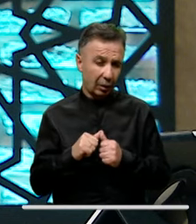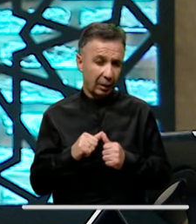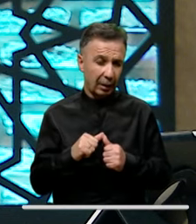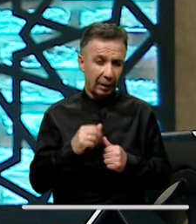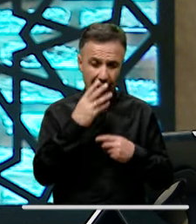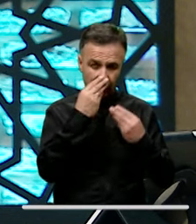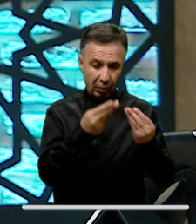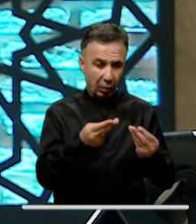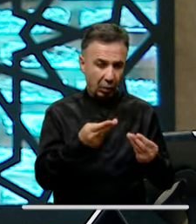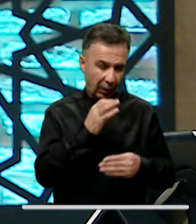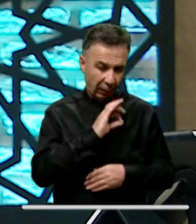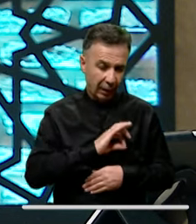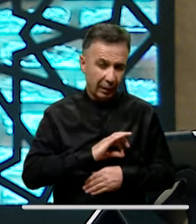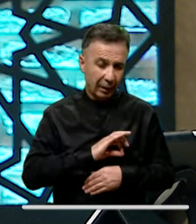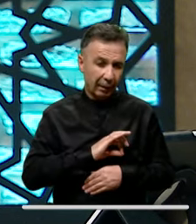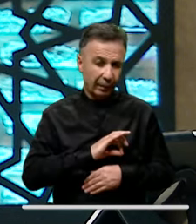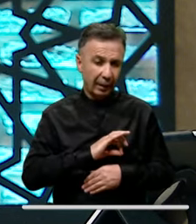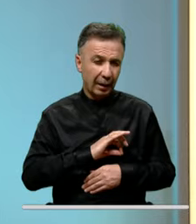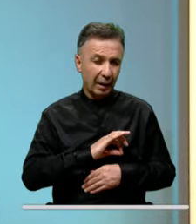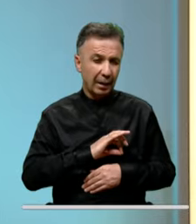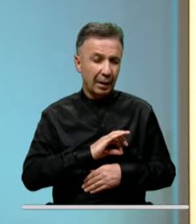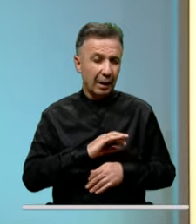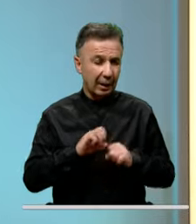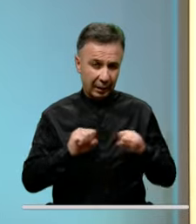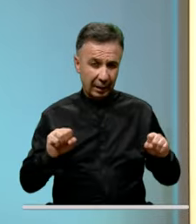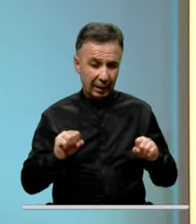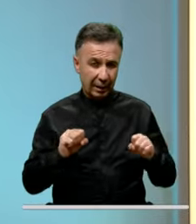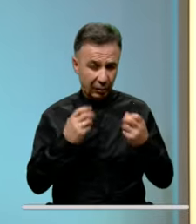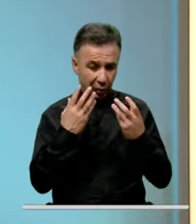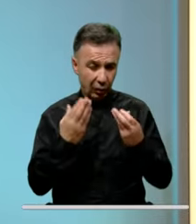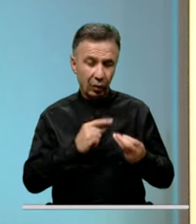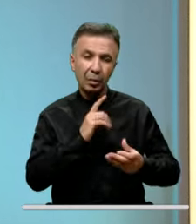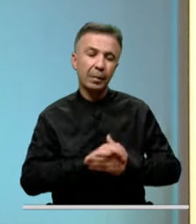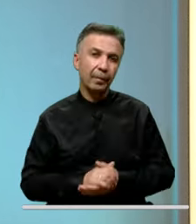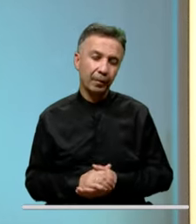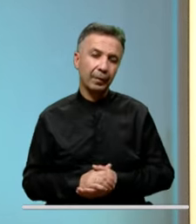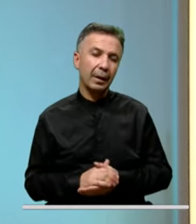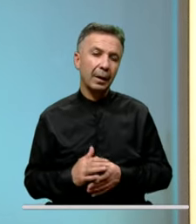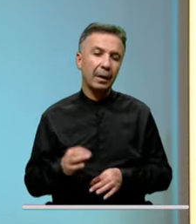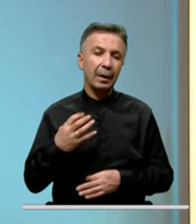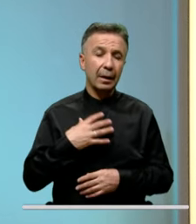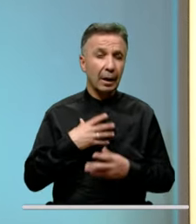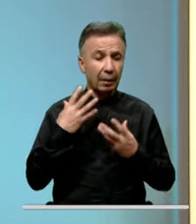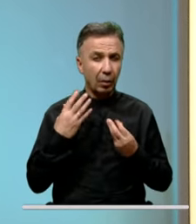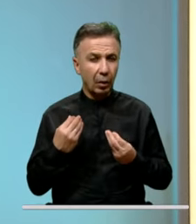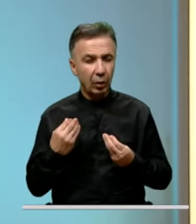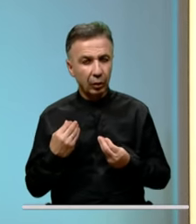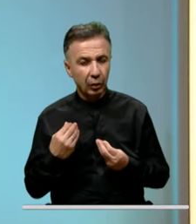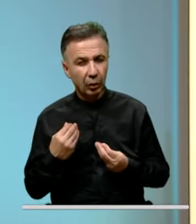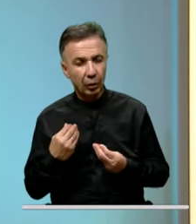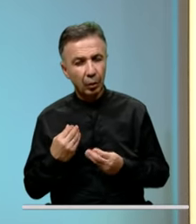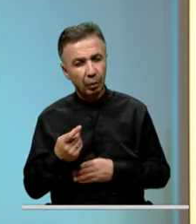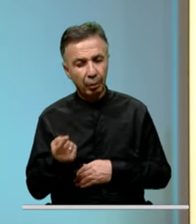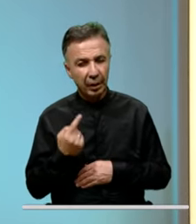kişiye bir menfaat sağlar mı? Dolayısıyla sıkıntı olur mu? Bakın, kişi sahip olduğu mülkiyetinde olan